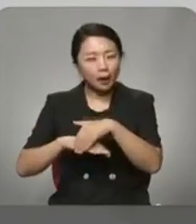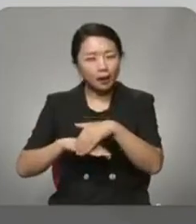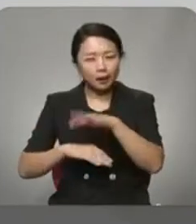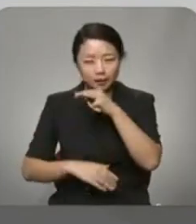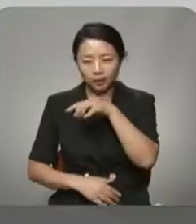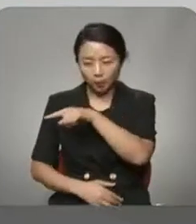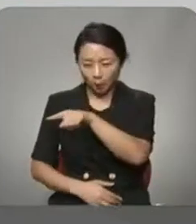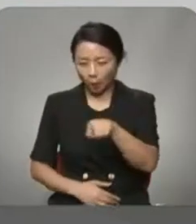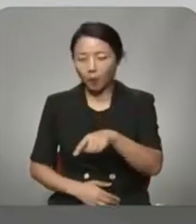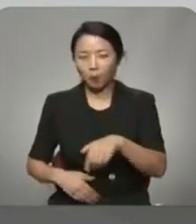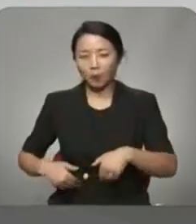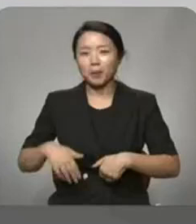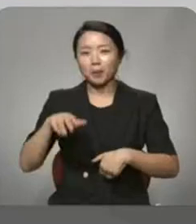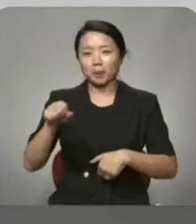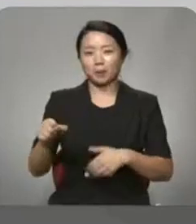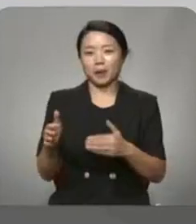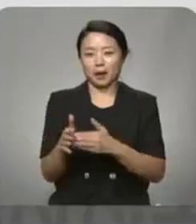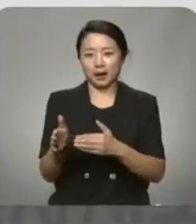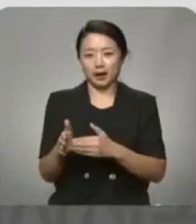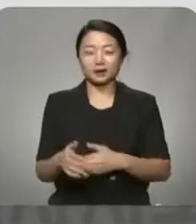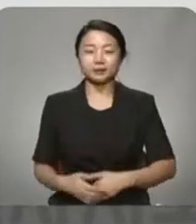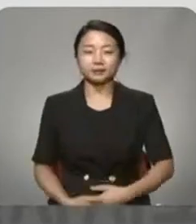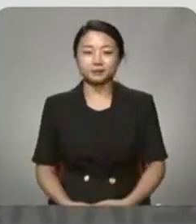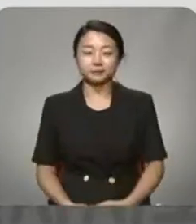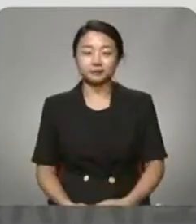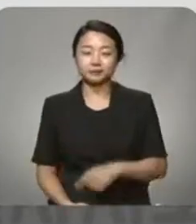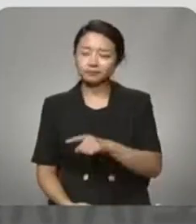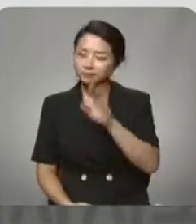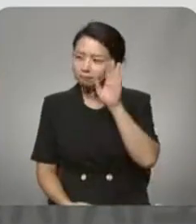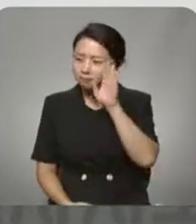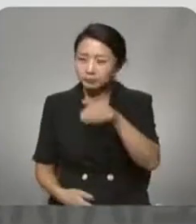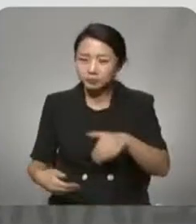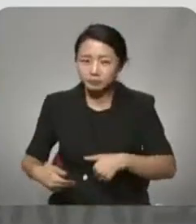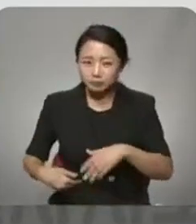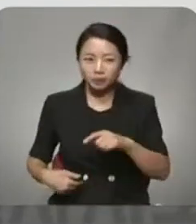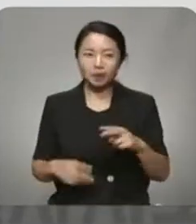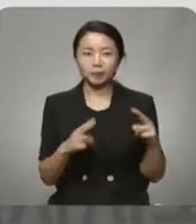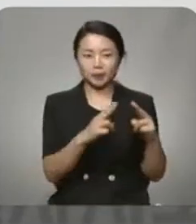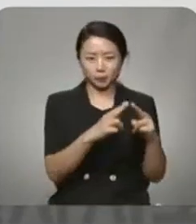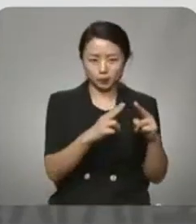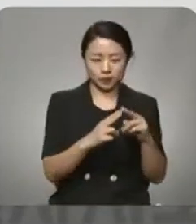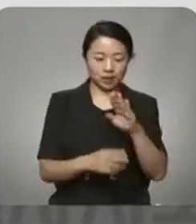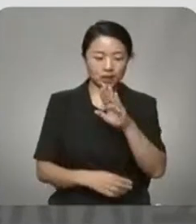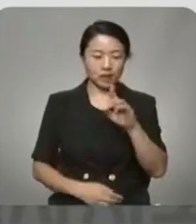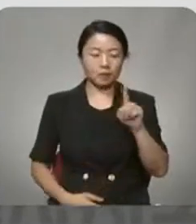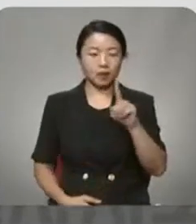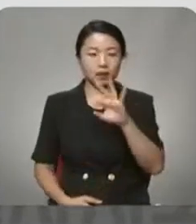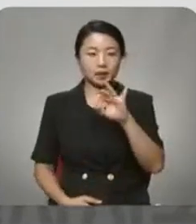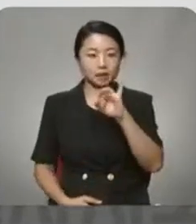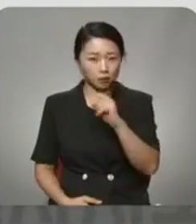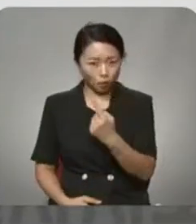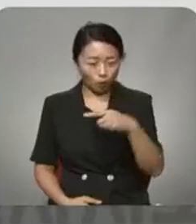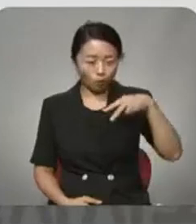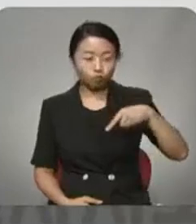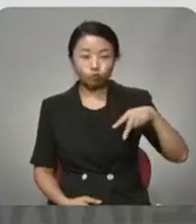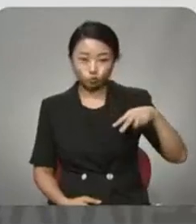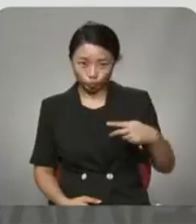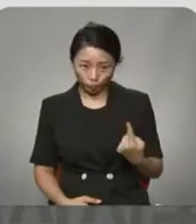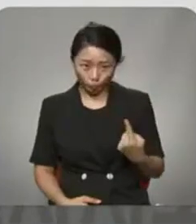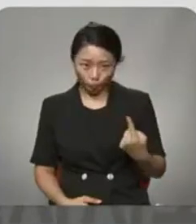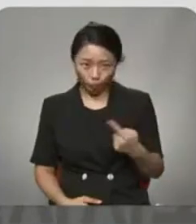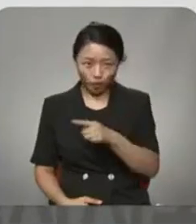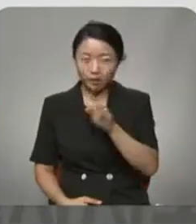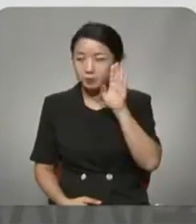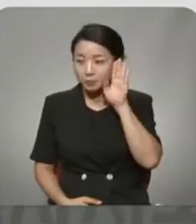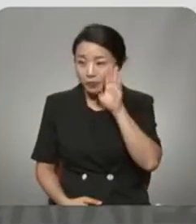한 발 다가갈 수 있게 됐습니다. 미래 주력 산업인 반도체, 바이오 헬스, 수소